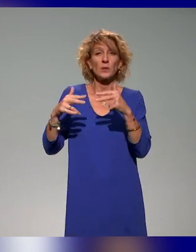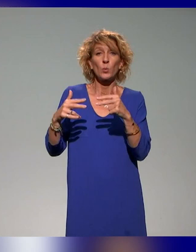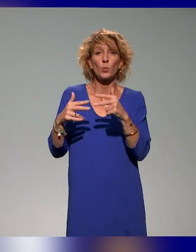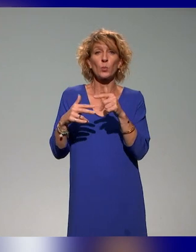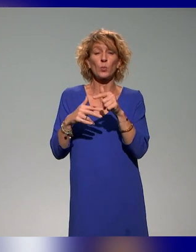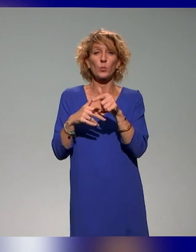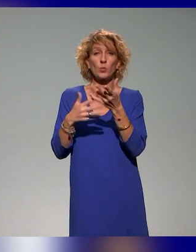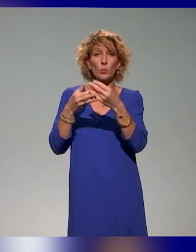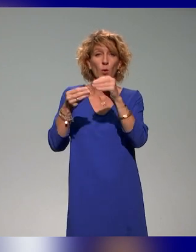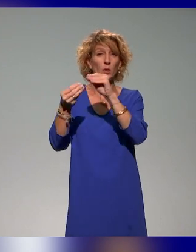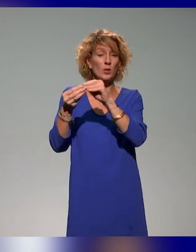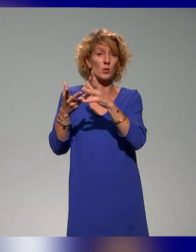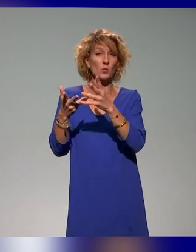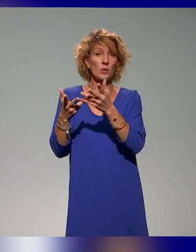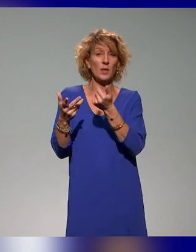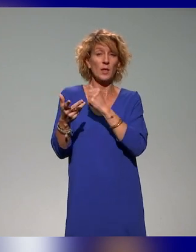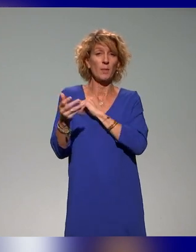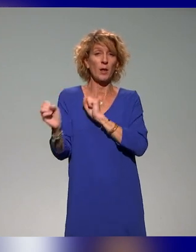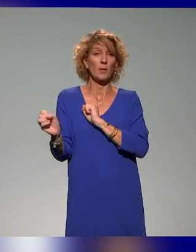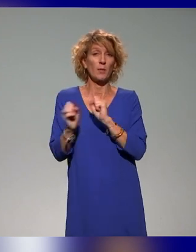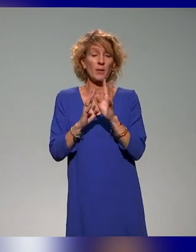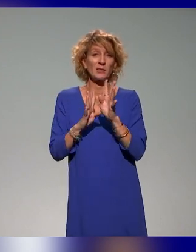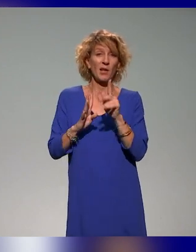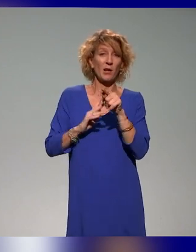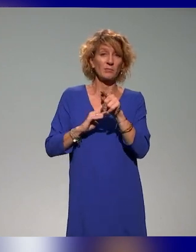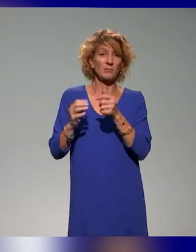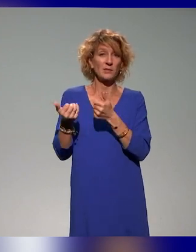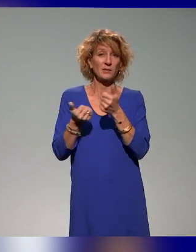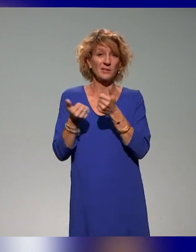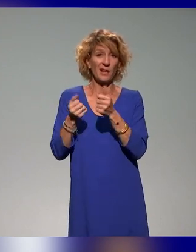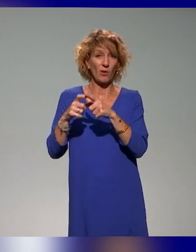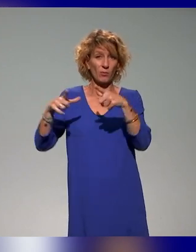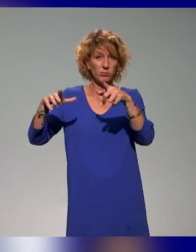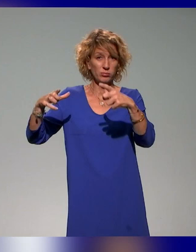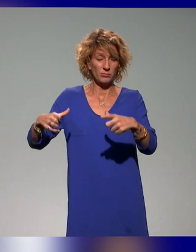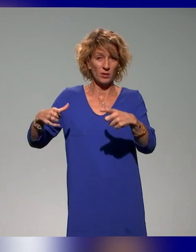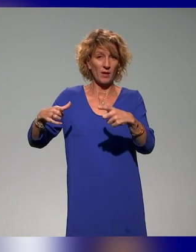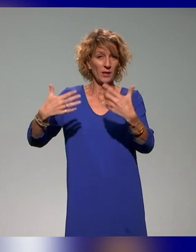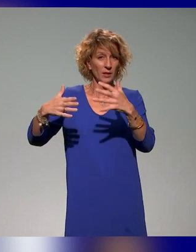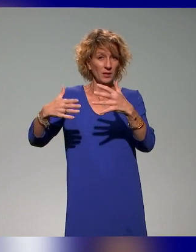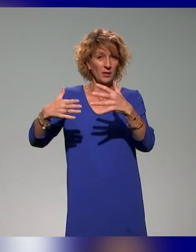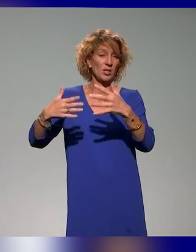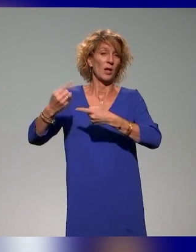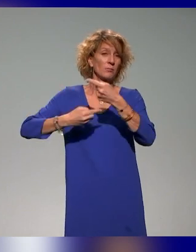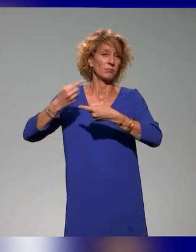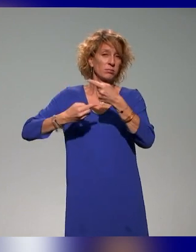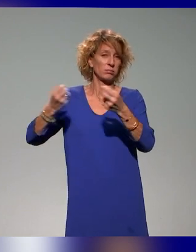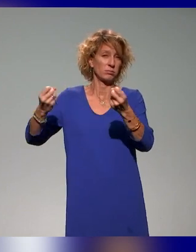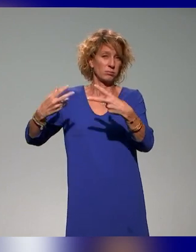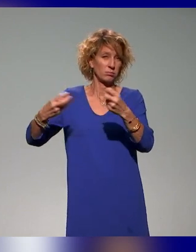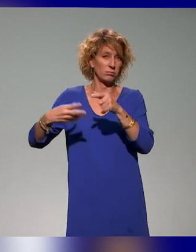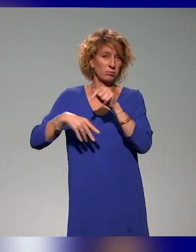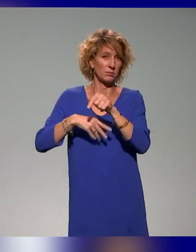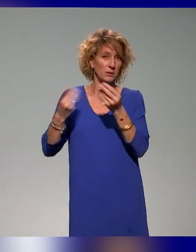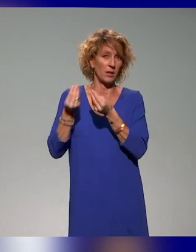peut ajouter notamment avec notre média serveur pour lequel nous avons des générations de sous-titres automatiques, pardon, pour lequel nous pouvons déjà